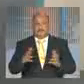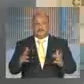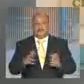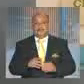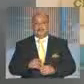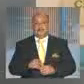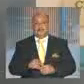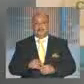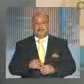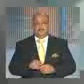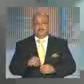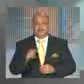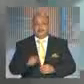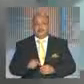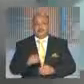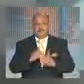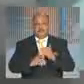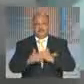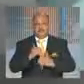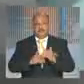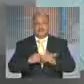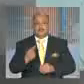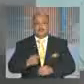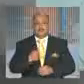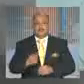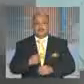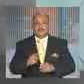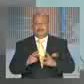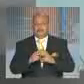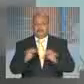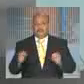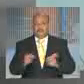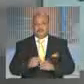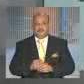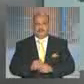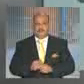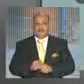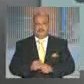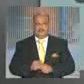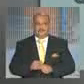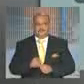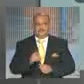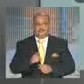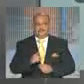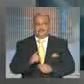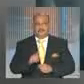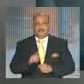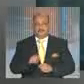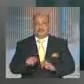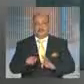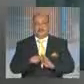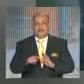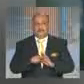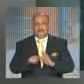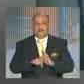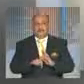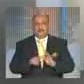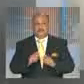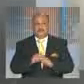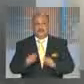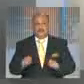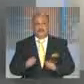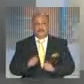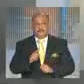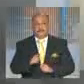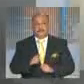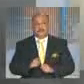75% و90% من التعفنات المرتبطة بالعلاج تنتقل عبر العدوى عن طريق الأيدي، مما يستوجب مزيد